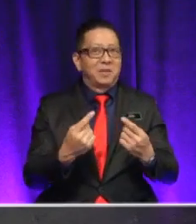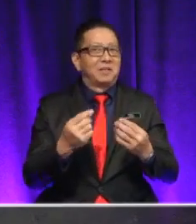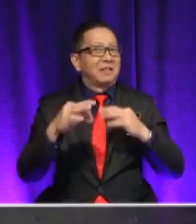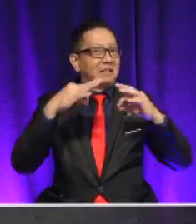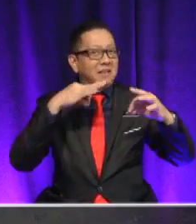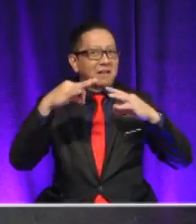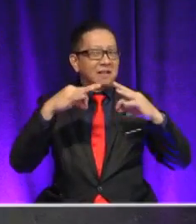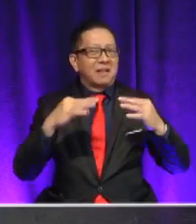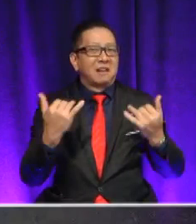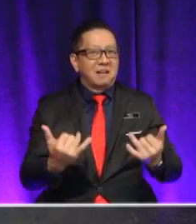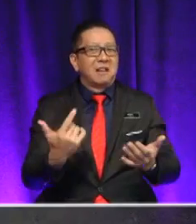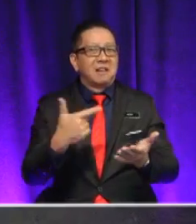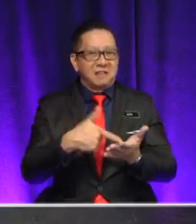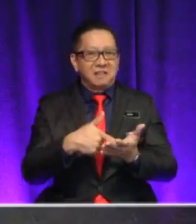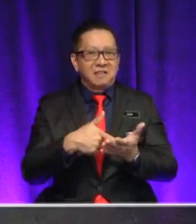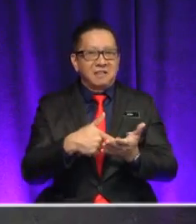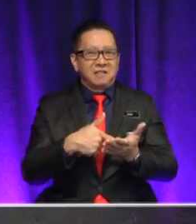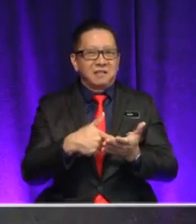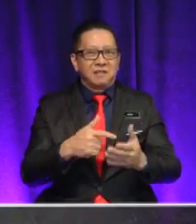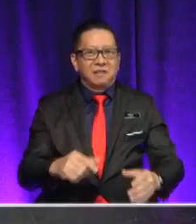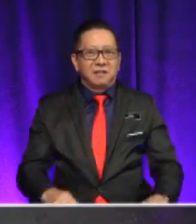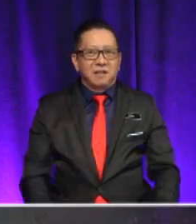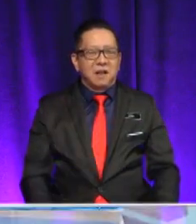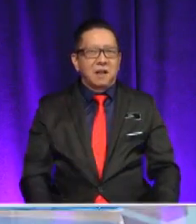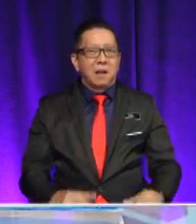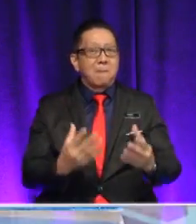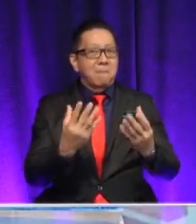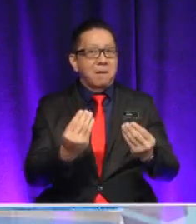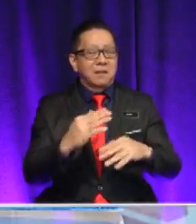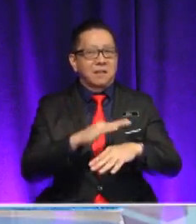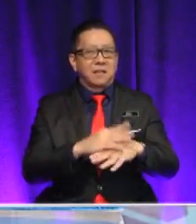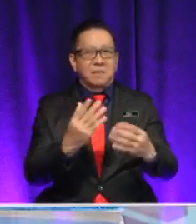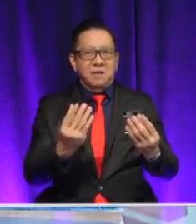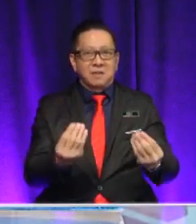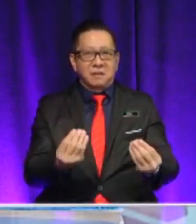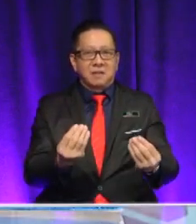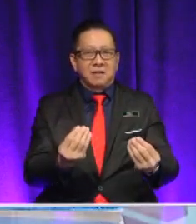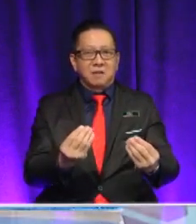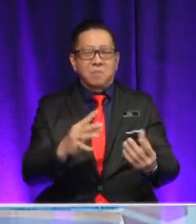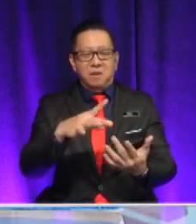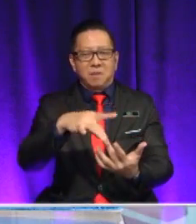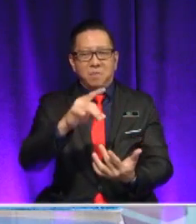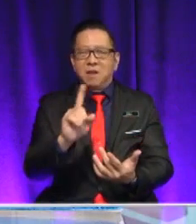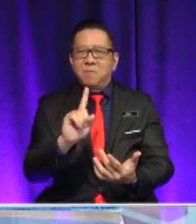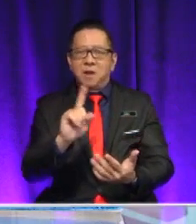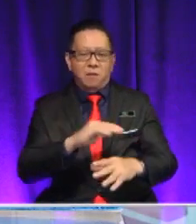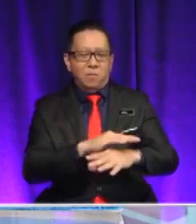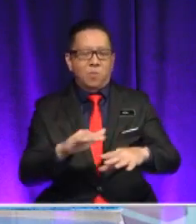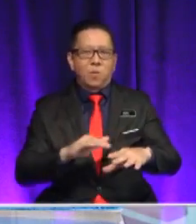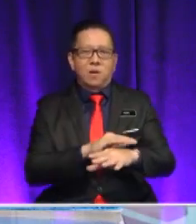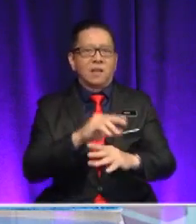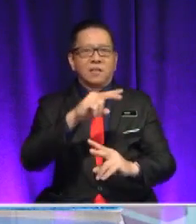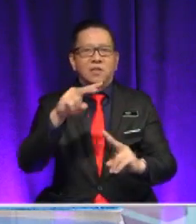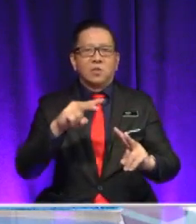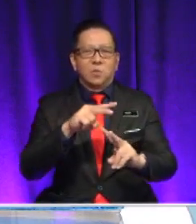lebih lanjut oke Ini basah atas basah kita boleh pilih mana-mana pembukaan yang bersesuaian